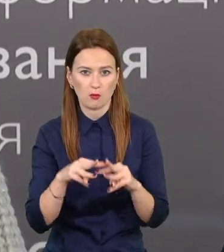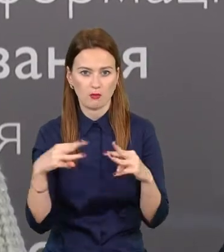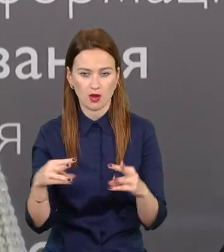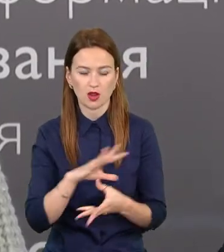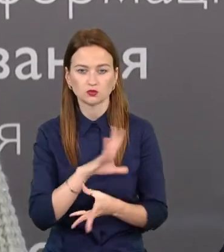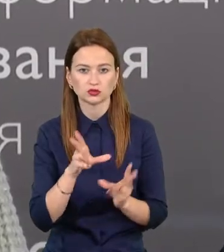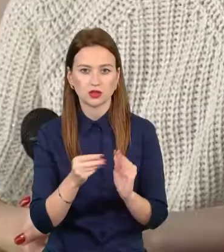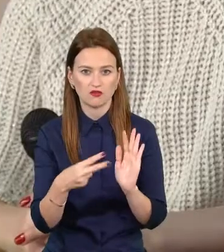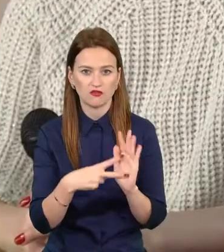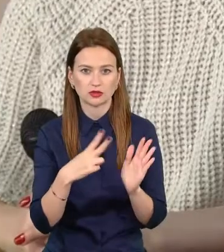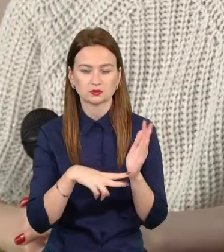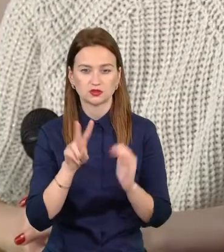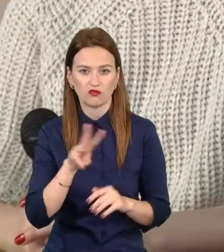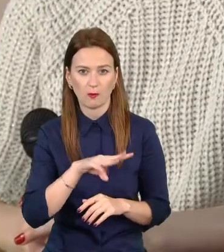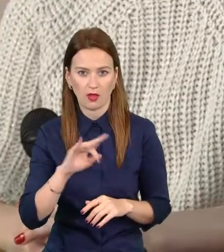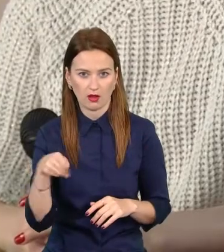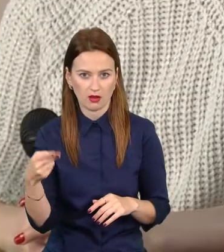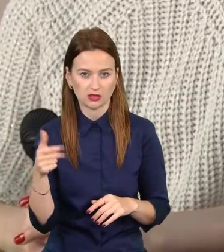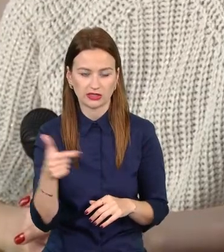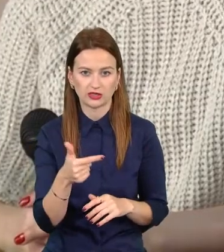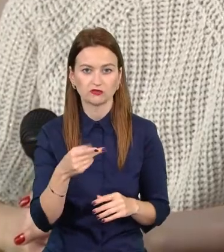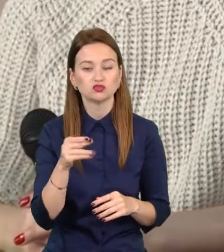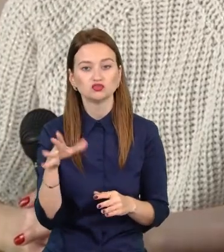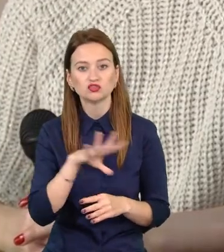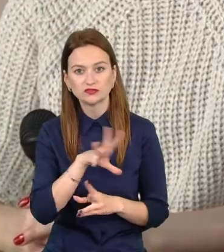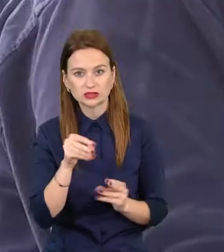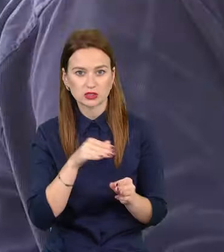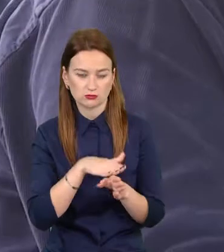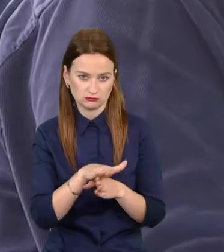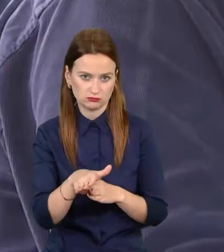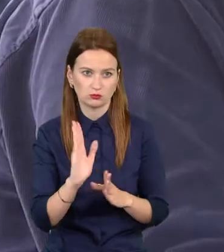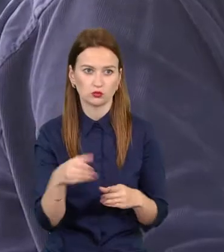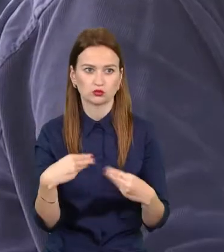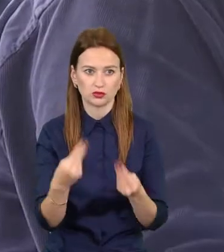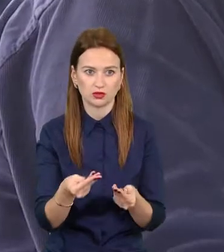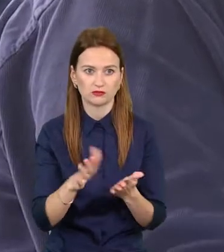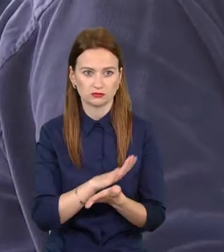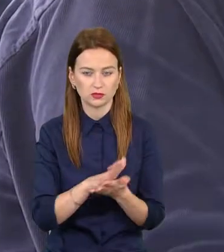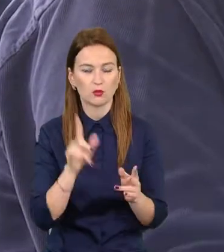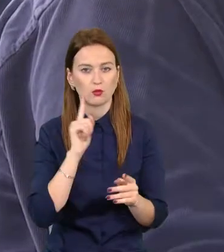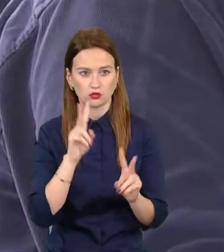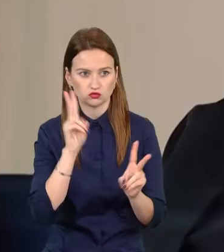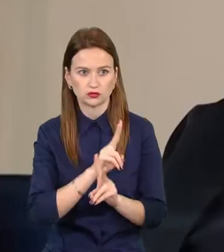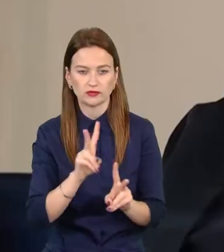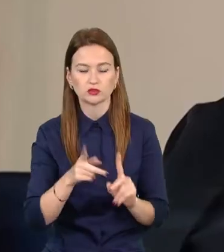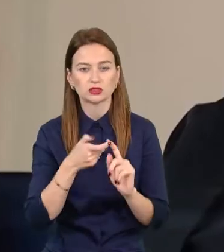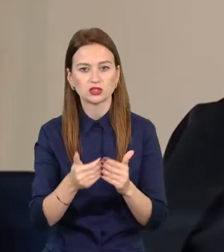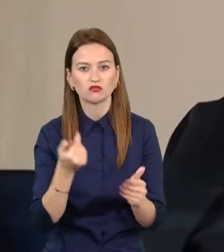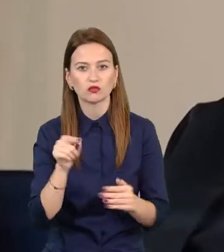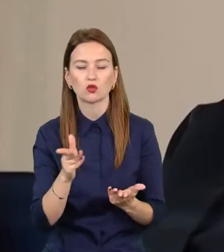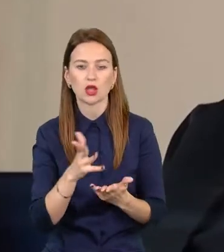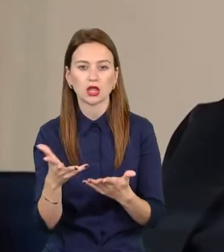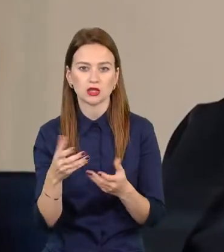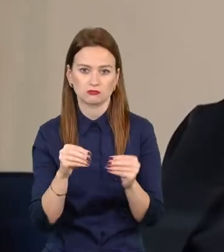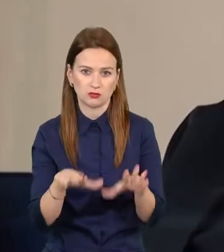її вартість – 72 мільярди гривень. Чи всі послуги, які у ній зазначені, будуть надаватися, поки що невідомо. Залежить від того, який